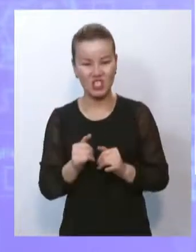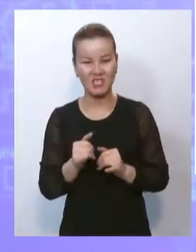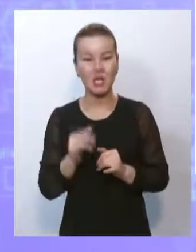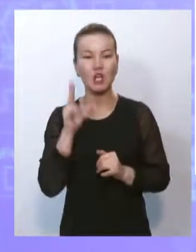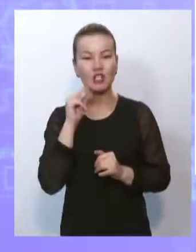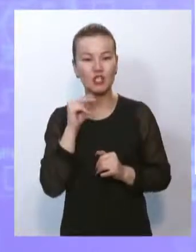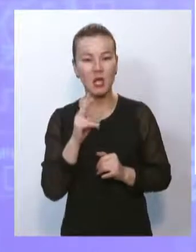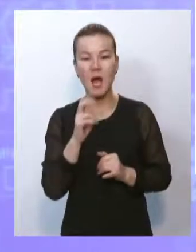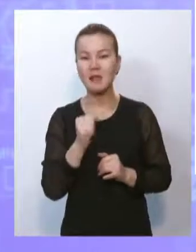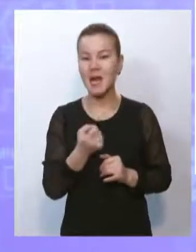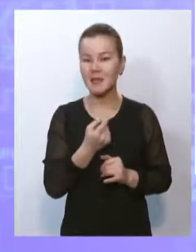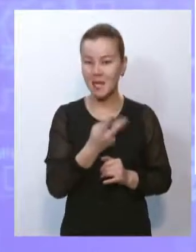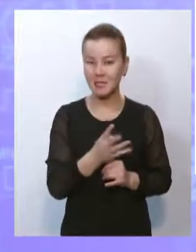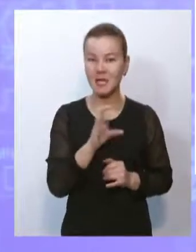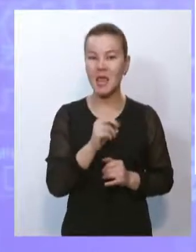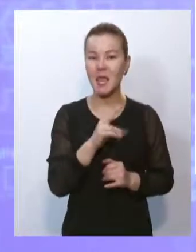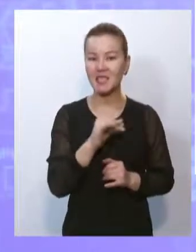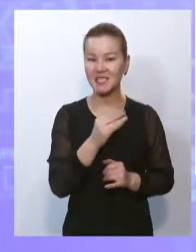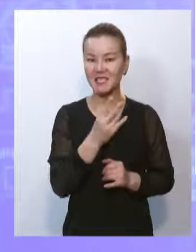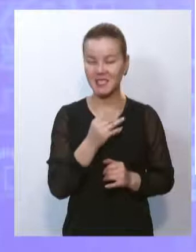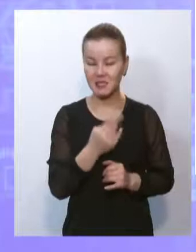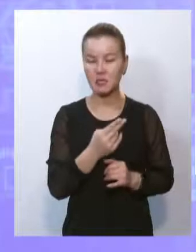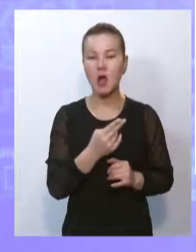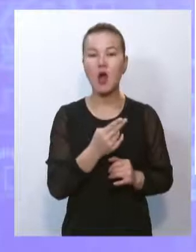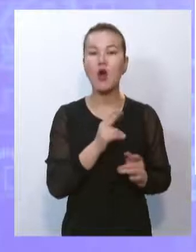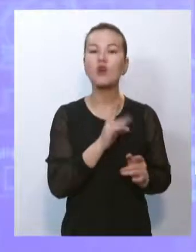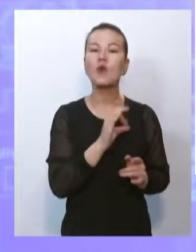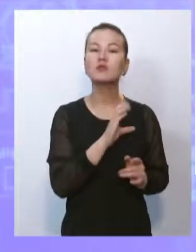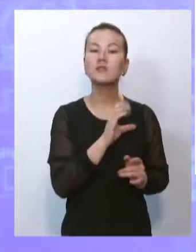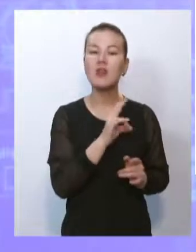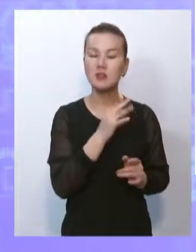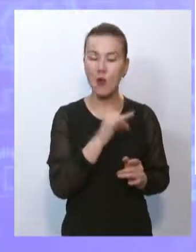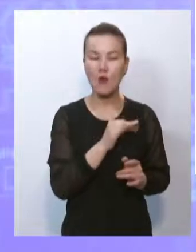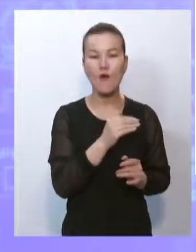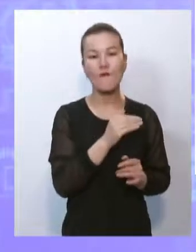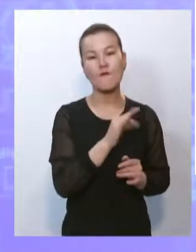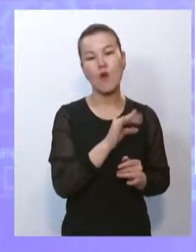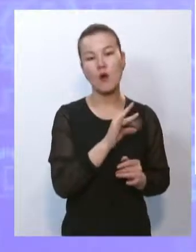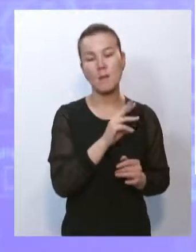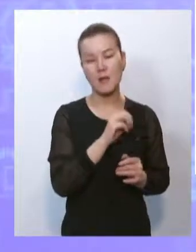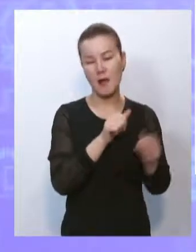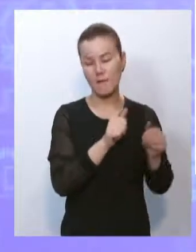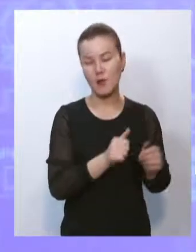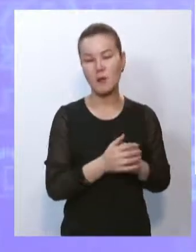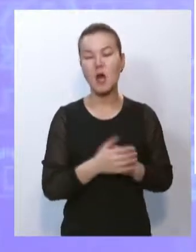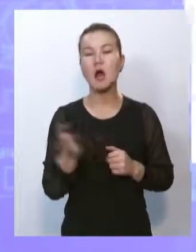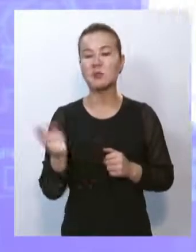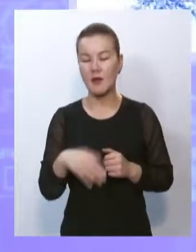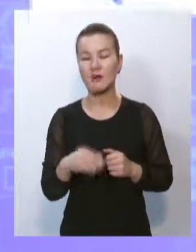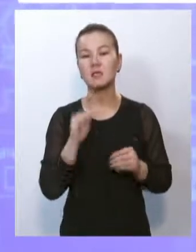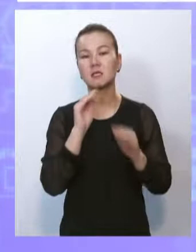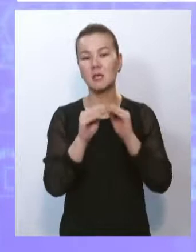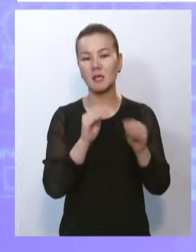на несколько единиц в косвенной форме давайте составим